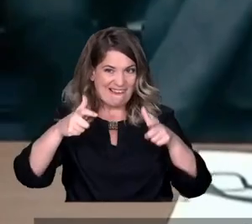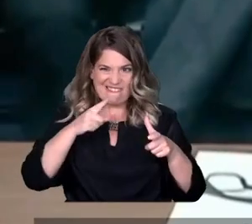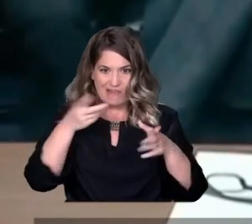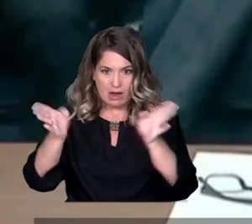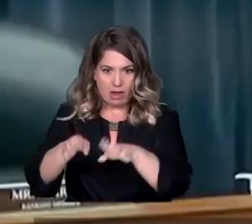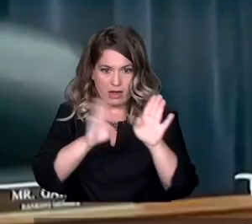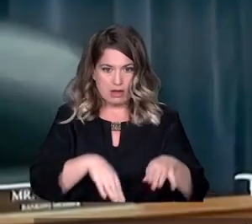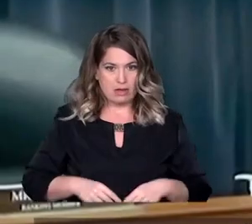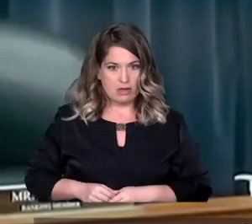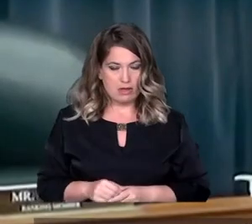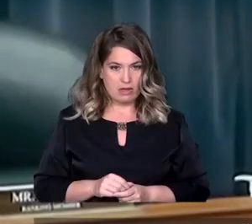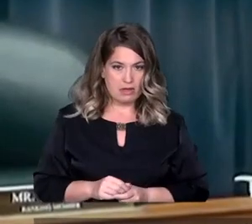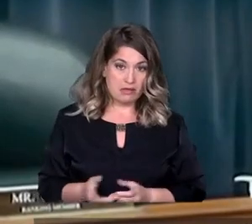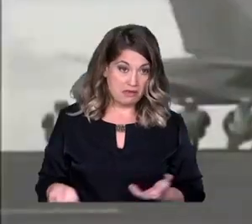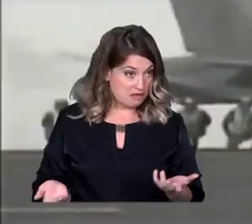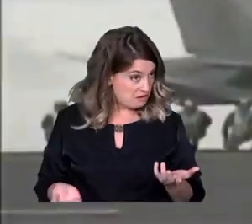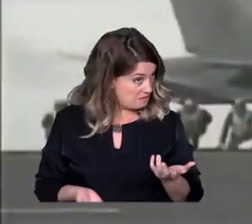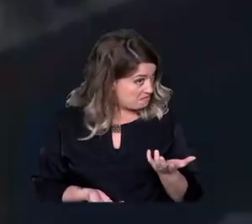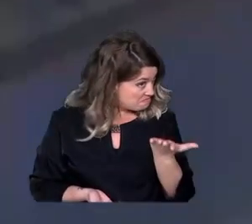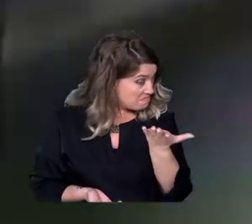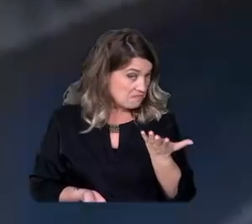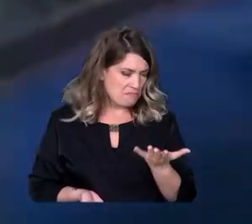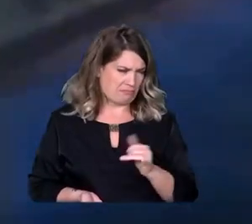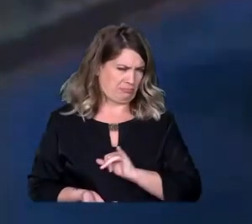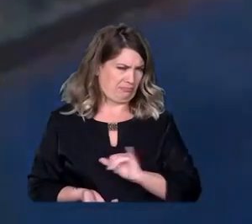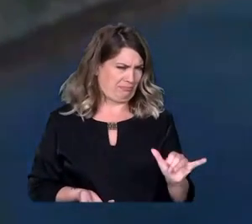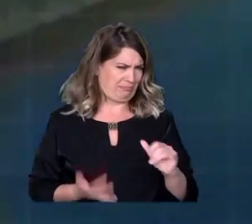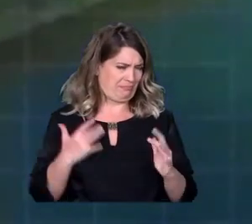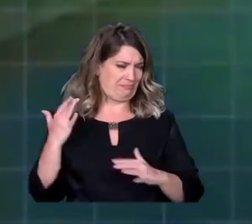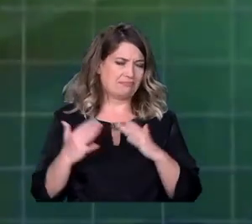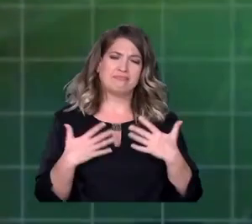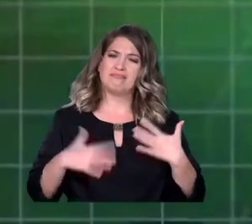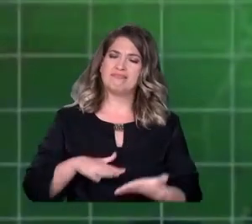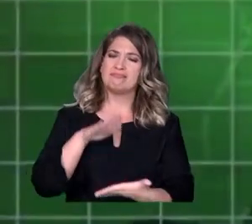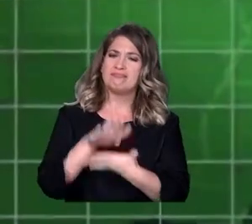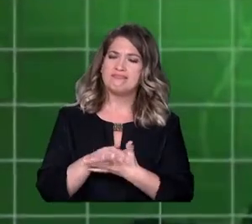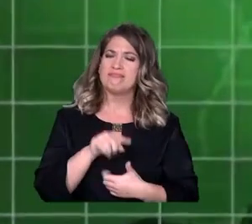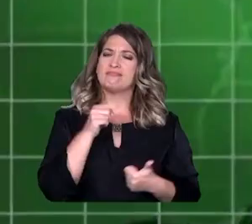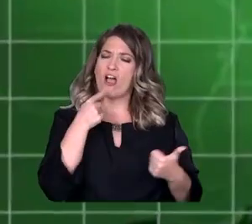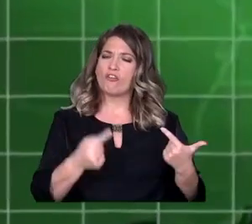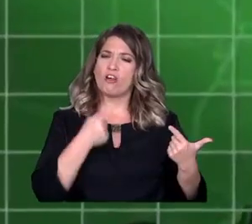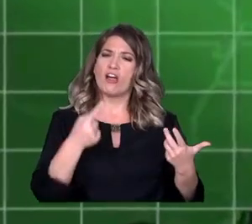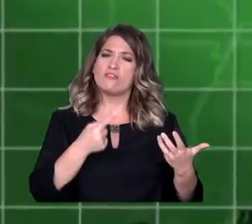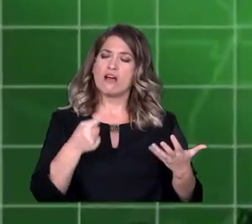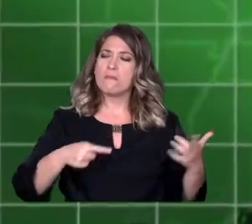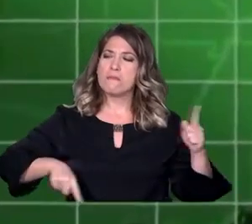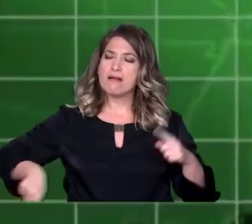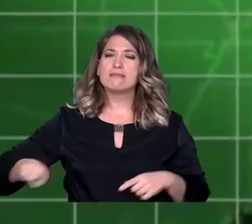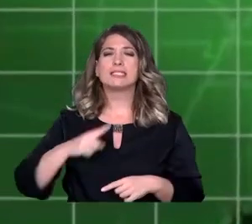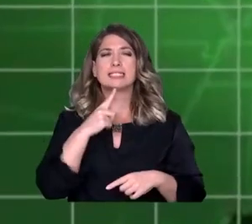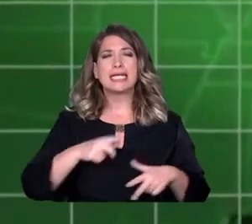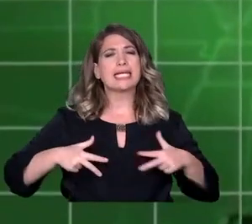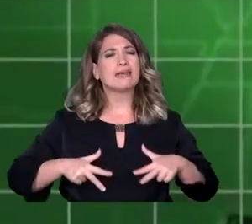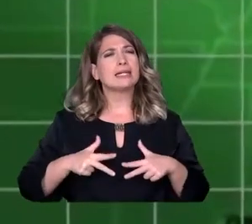Ma'am, that's a great question. It's a crazy idea, right? Οι μάρτυρες κατέθεσαν και βουλευτές συμφώνησαν πως η Αμερικανική κυβέρνηση εδώ και